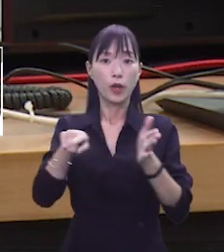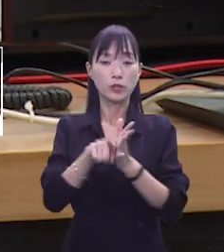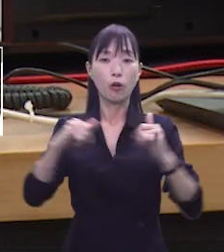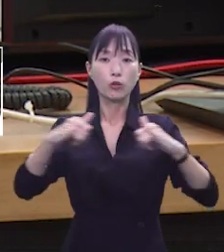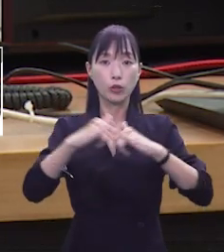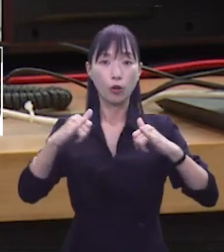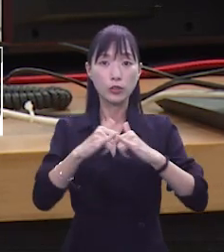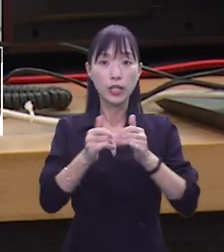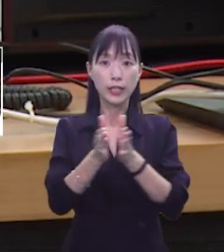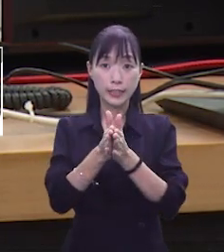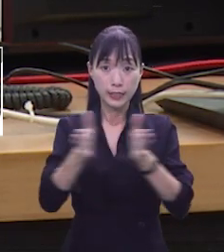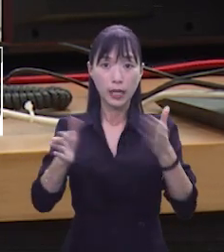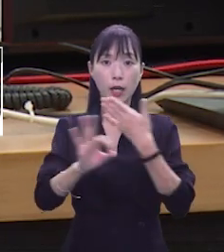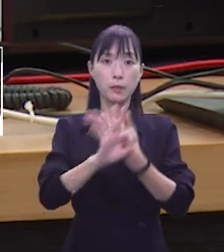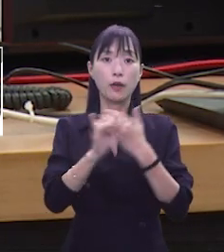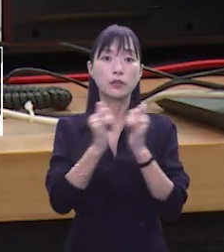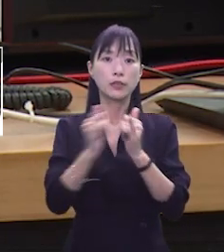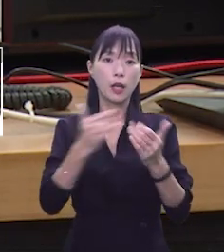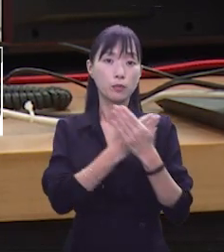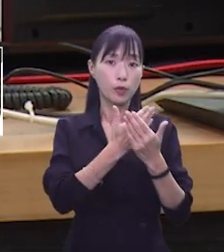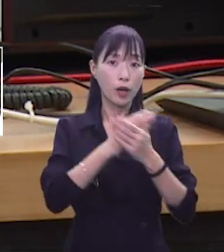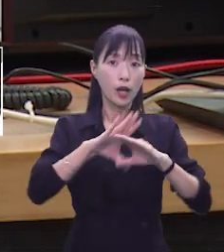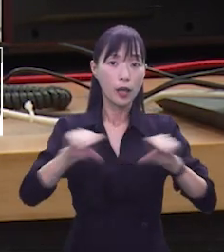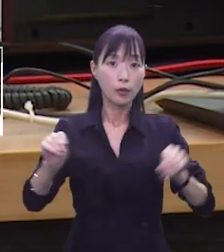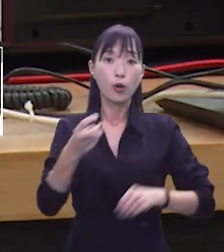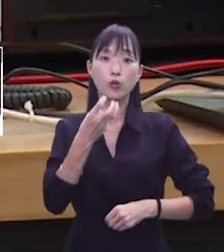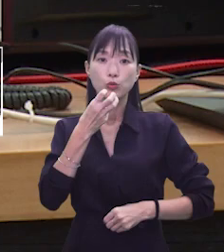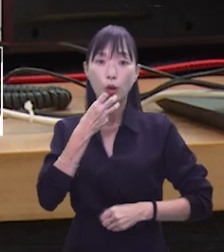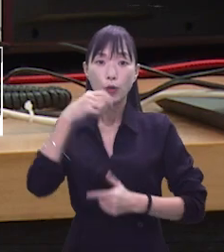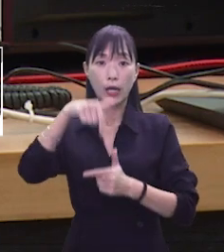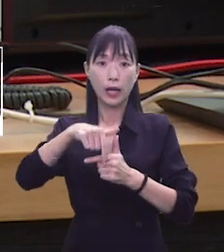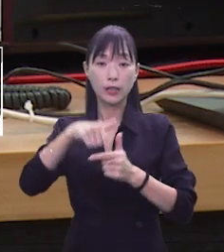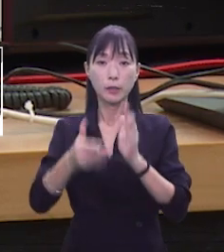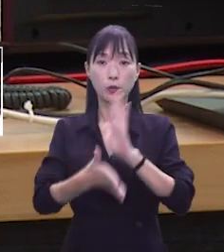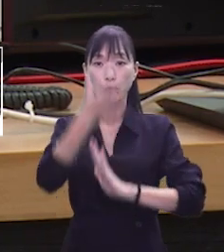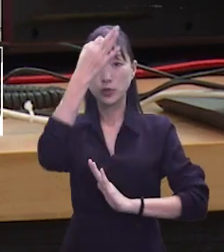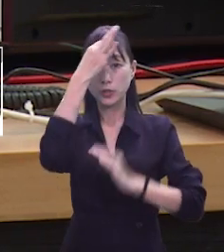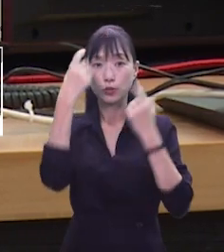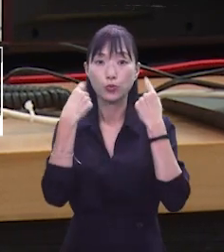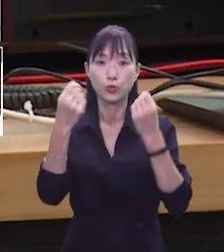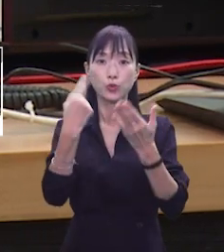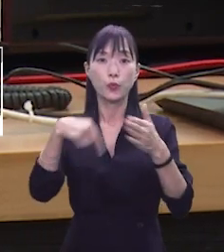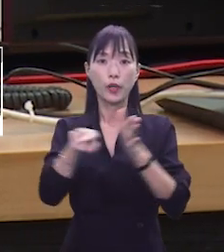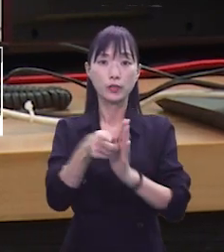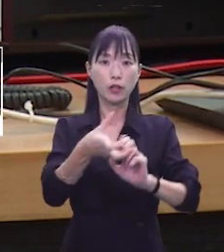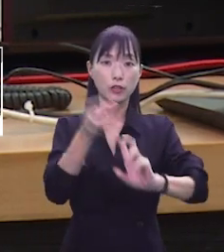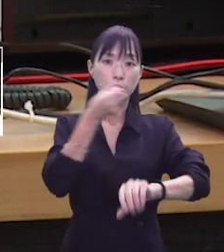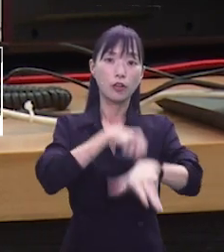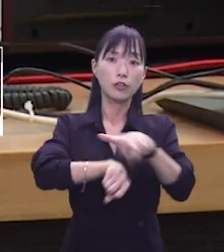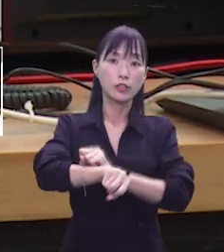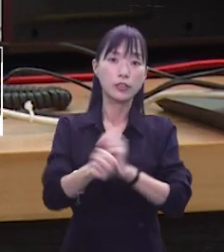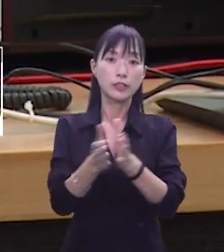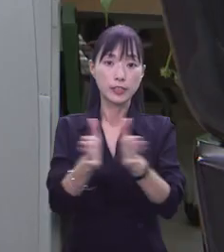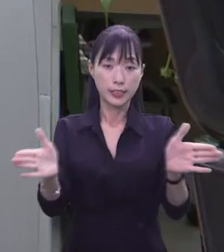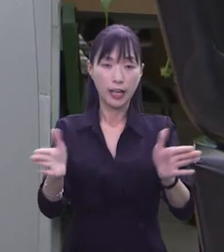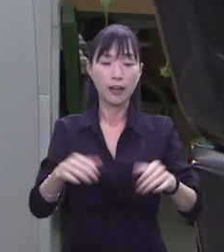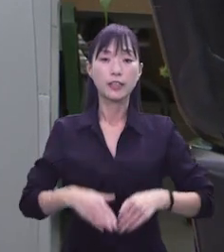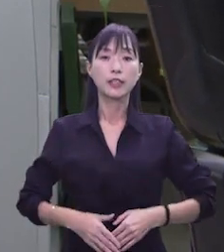전쟁 초기 시민의 불안감을 해소하고 수도서울 강남의 도시 기능 유지를 위해 조치를 보다 적극적으로